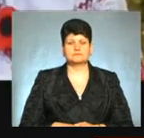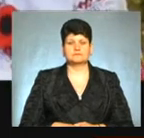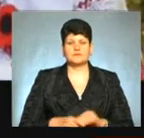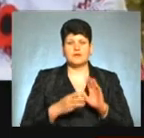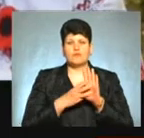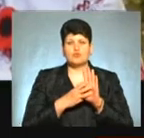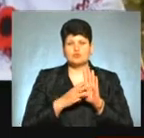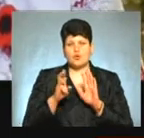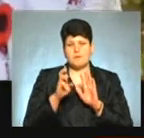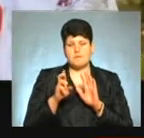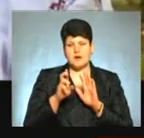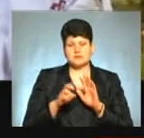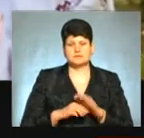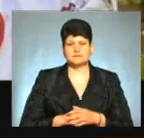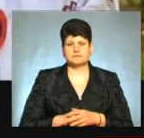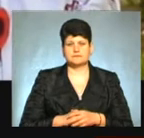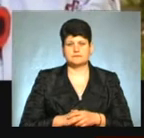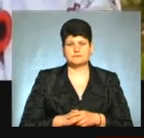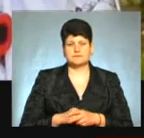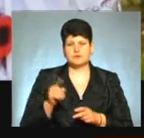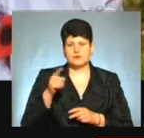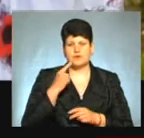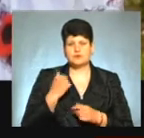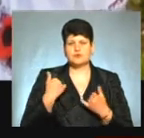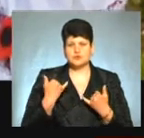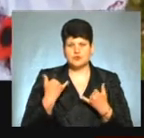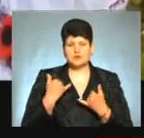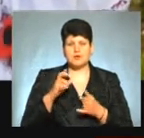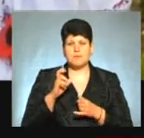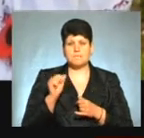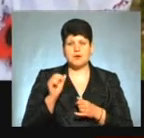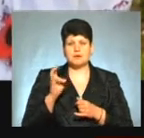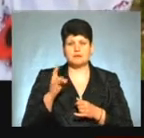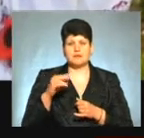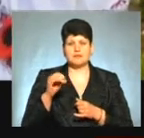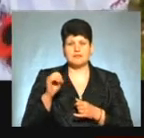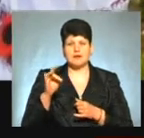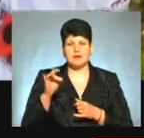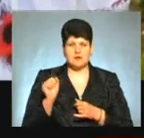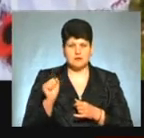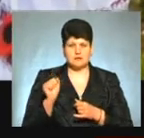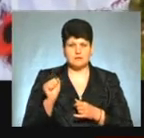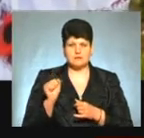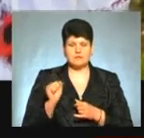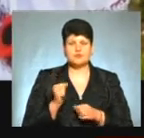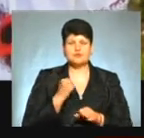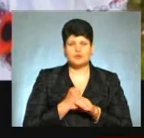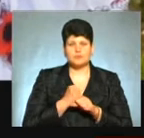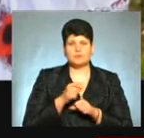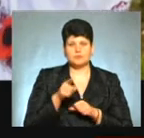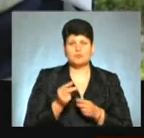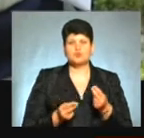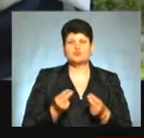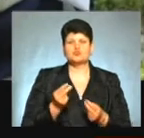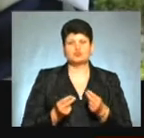Восьмого березня вони кажуть, ми сьогодні бандерівська курва тебе строїм